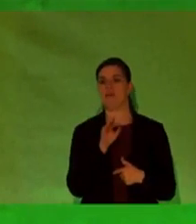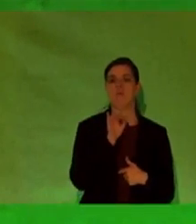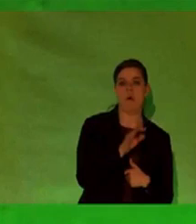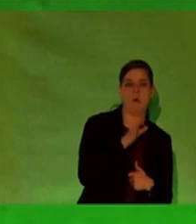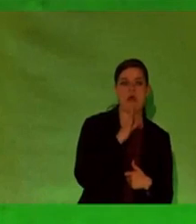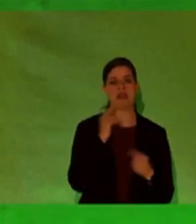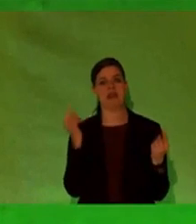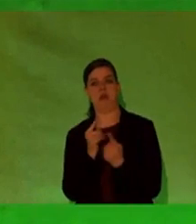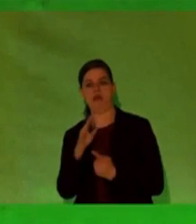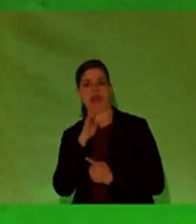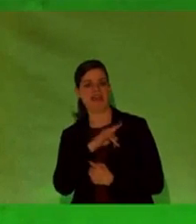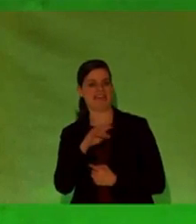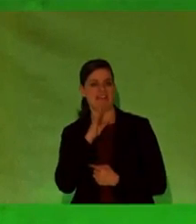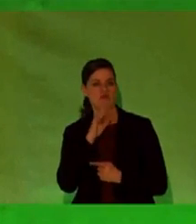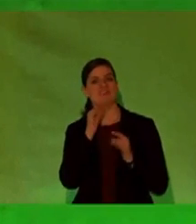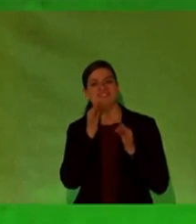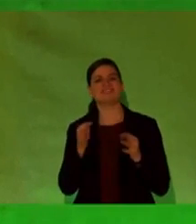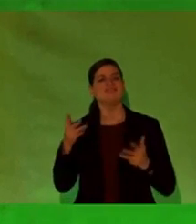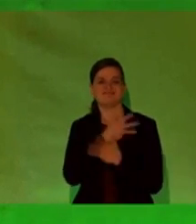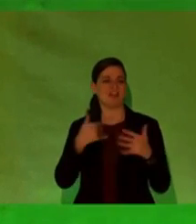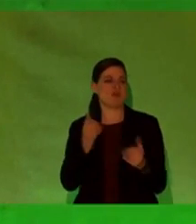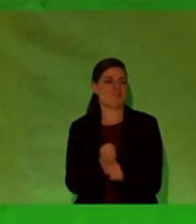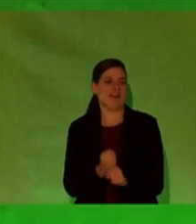wirklich umfangreich und endgültig diskutieren.